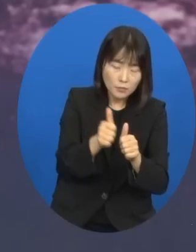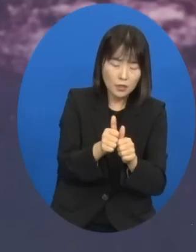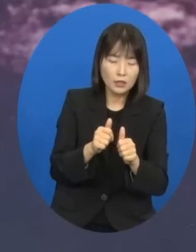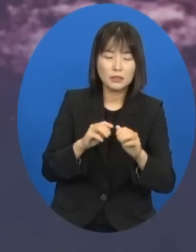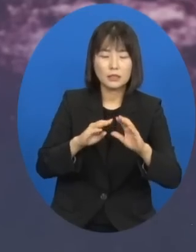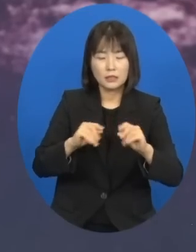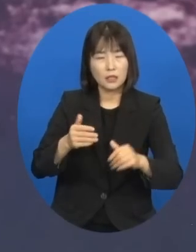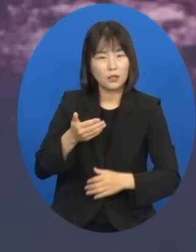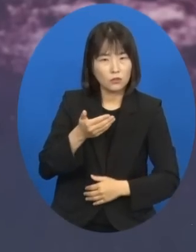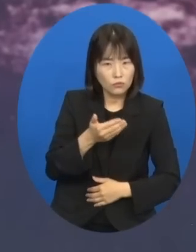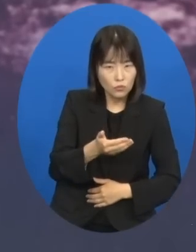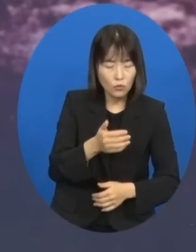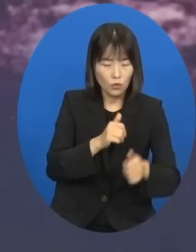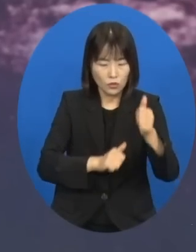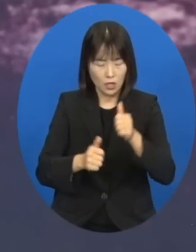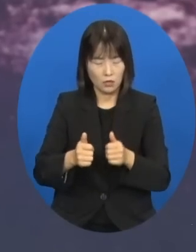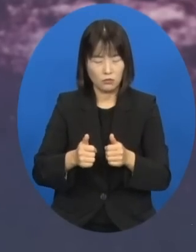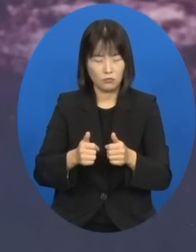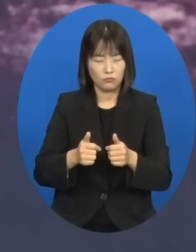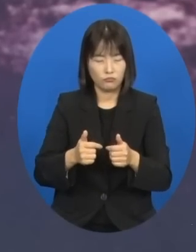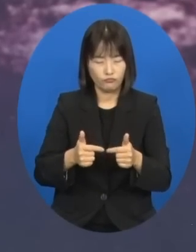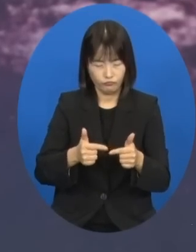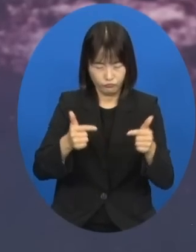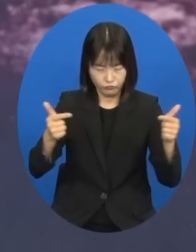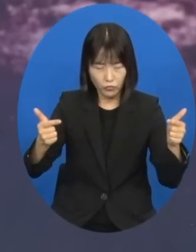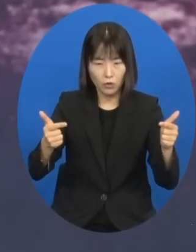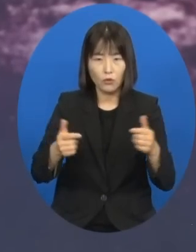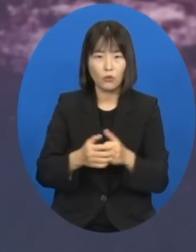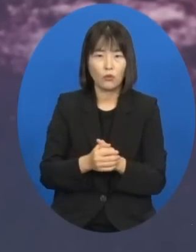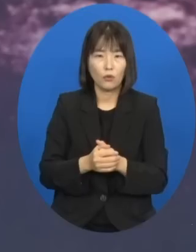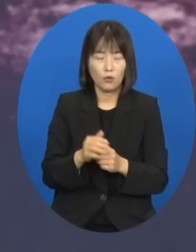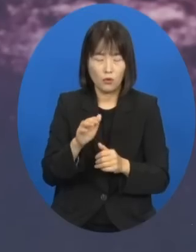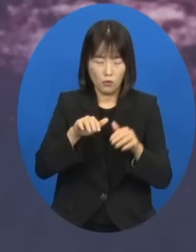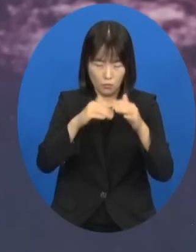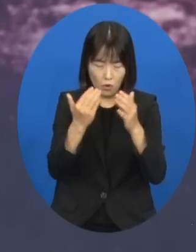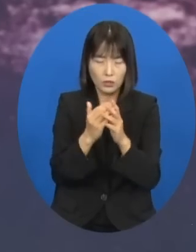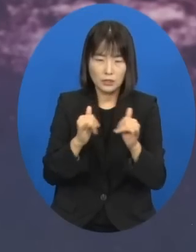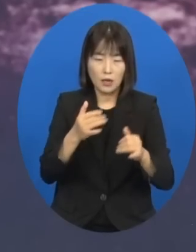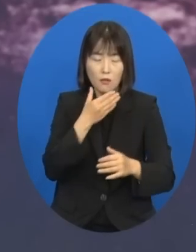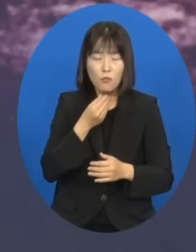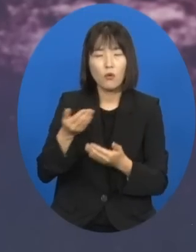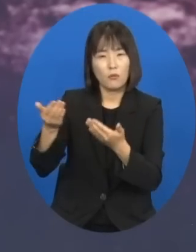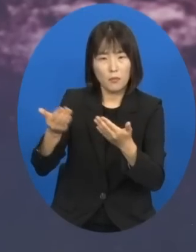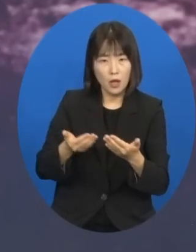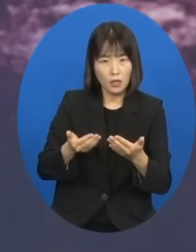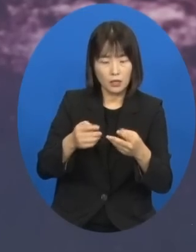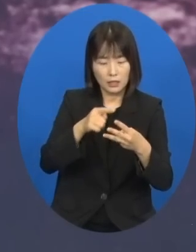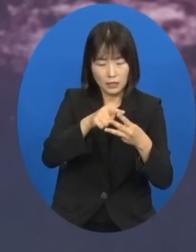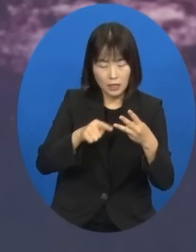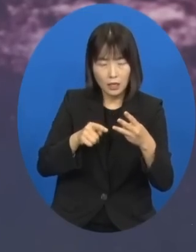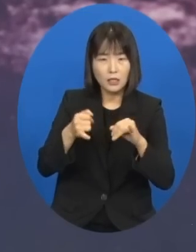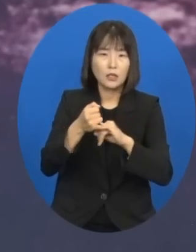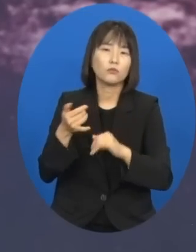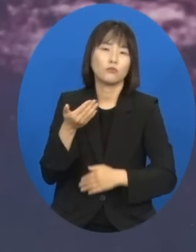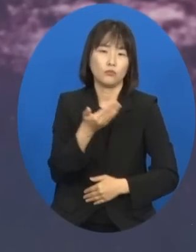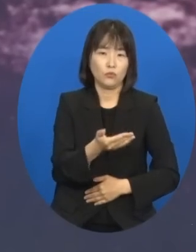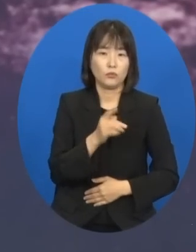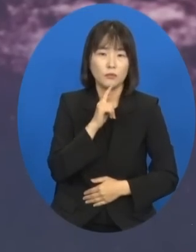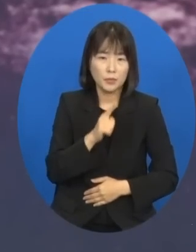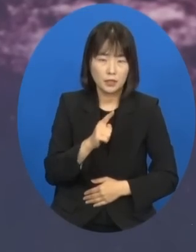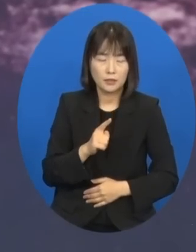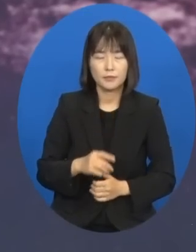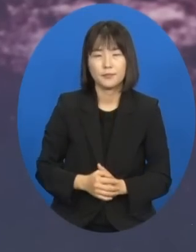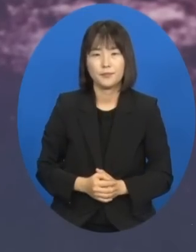거야, 자손을 번성하게 할 거야, 천하 만민이 복을 받을 거야, 이걸 주시겠다는 거예요. 머물러 있는 것이 그의